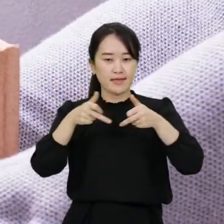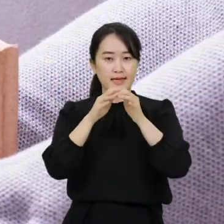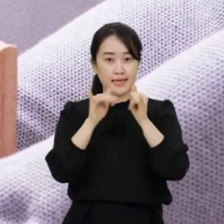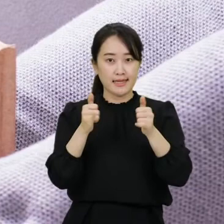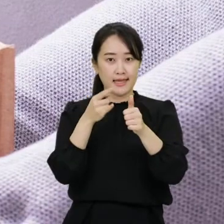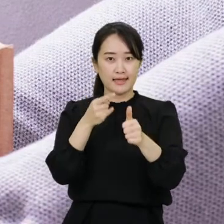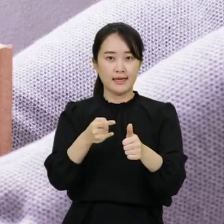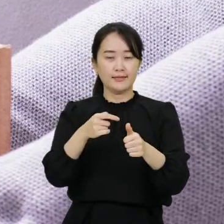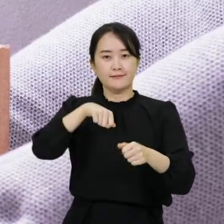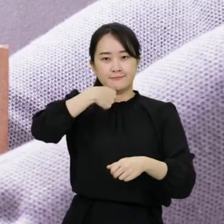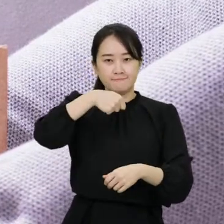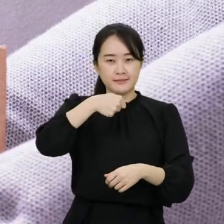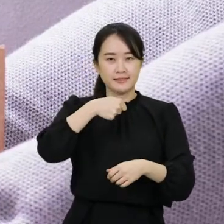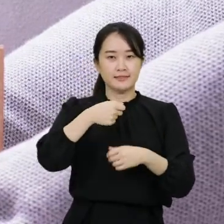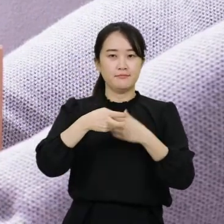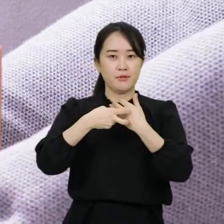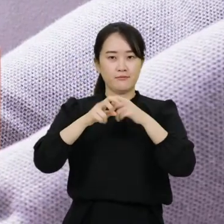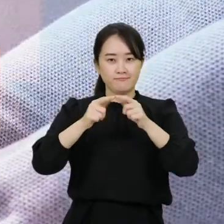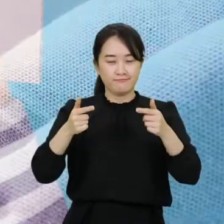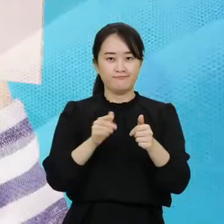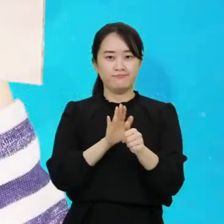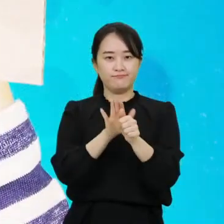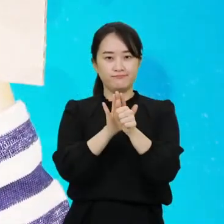사람들에게 음식과 의료품을 보내는데요.